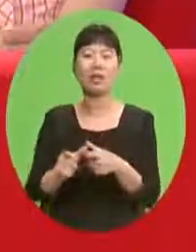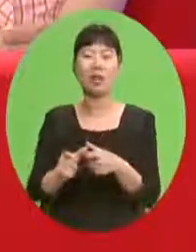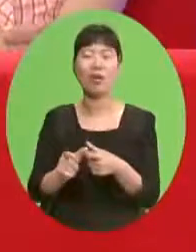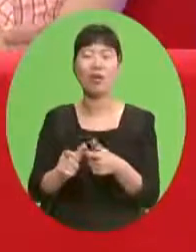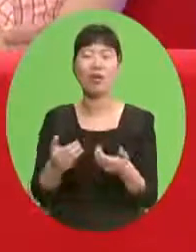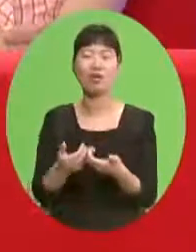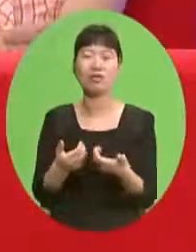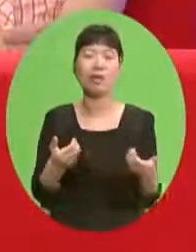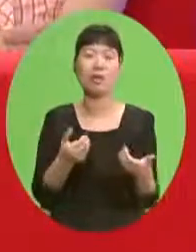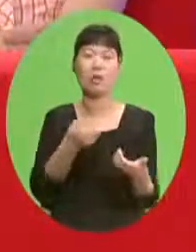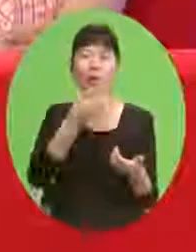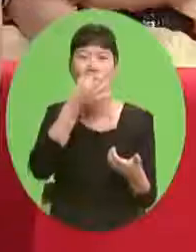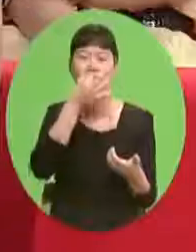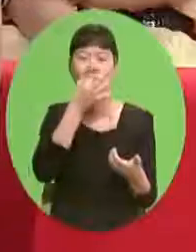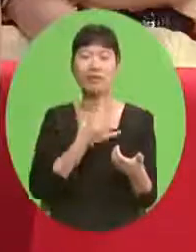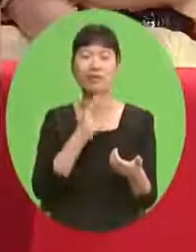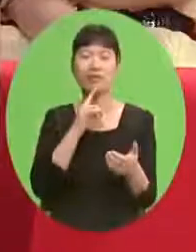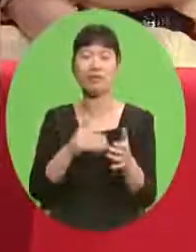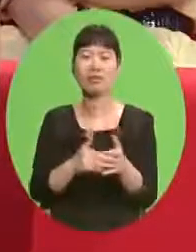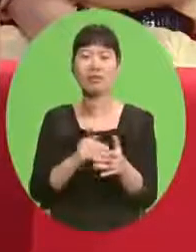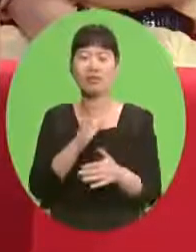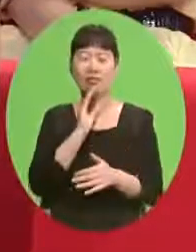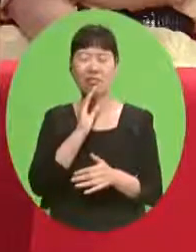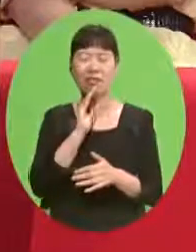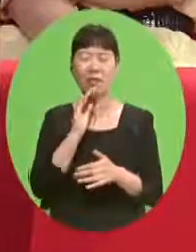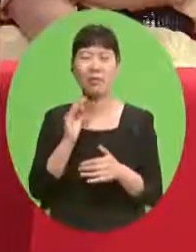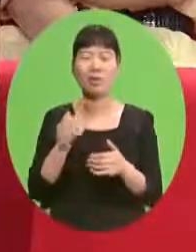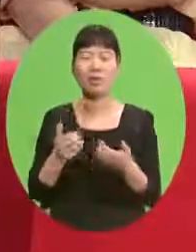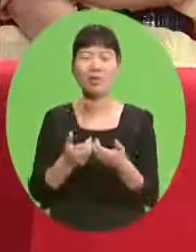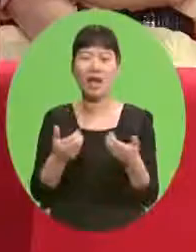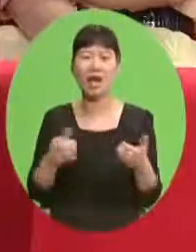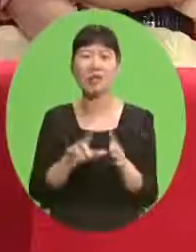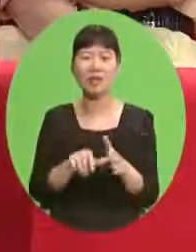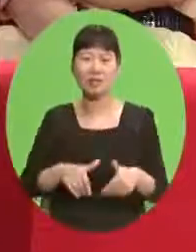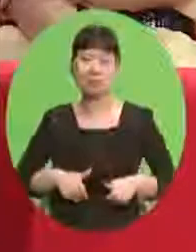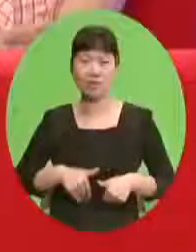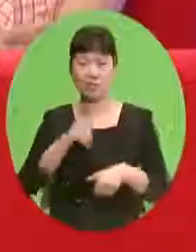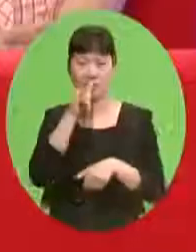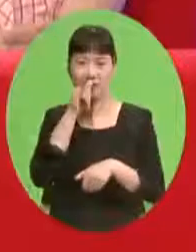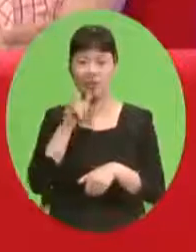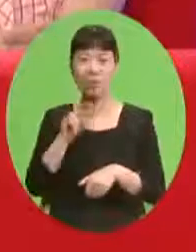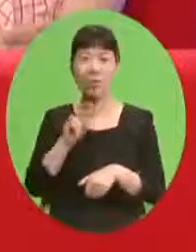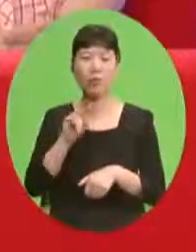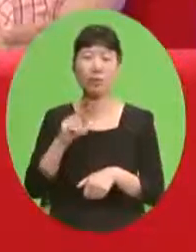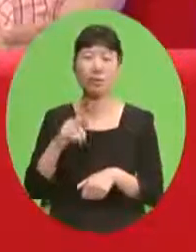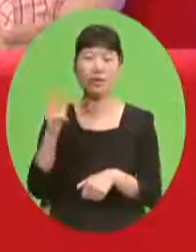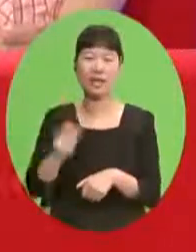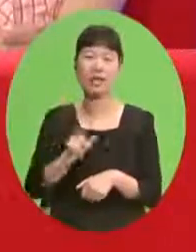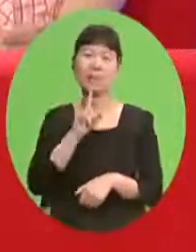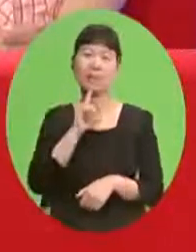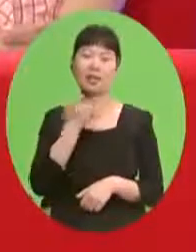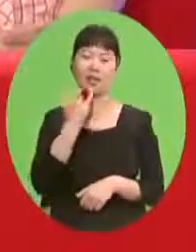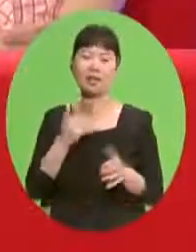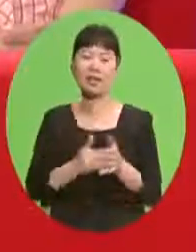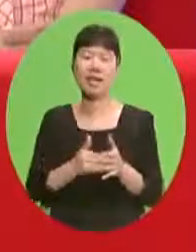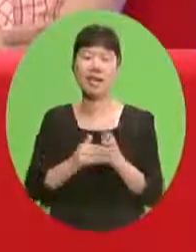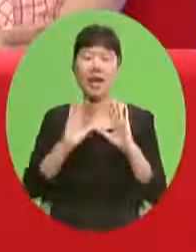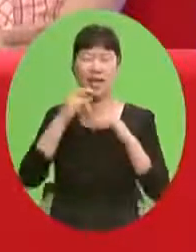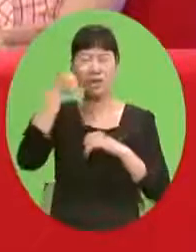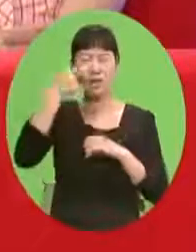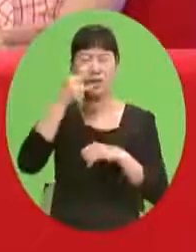떨어지기 어려울 수밖에 없습니다. 그래서 정말 떨어뜨려야 될 때 있잖아요. 네. 그럴 때는 단호하게 얘기하세요. 그리고 아이가